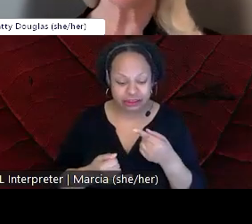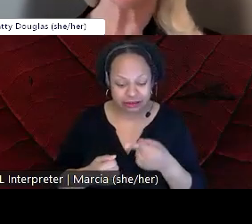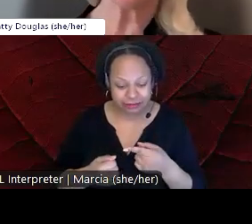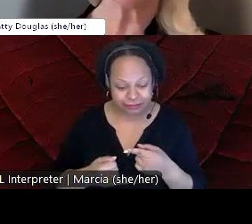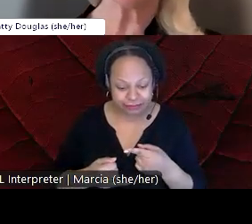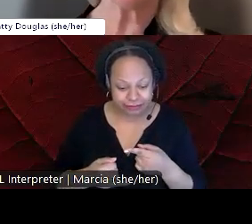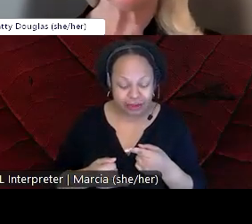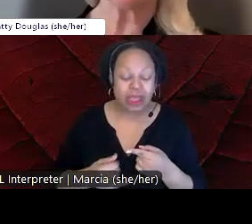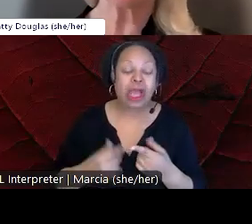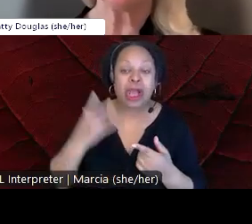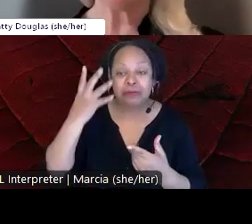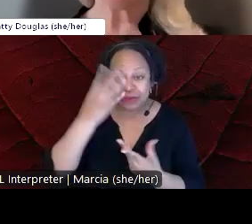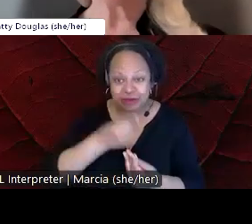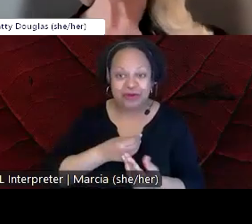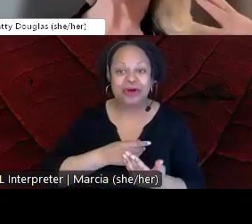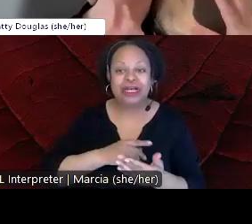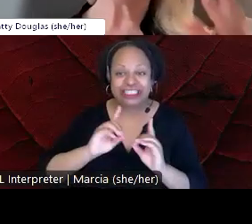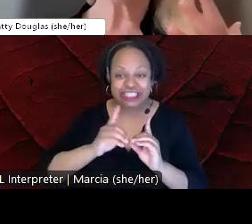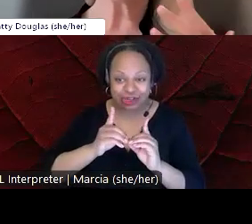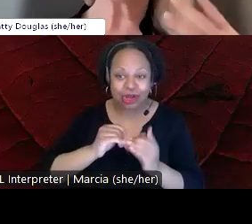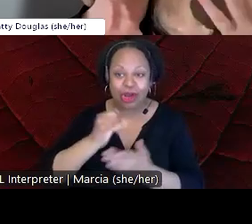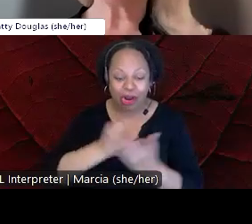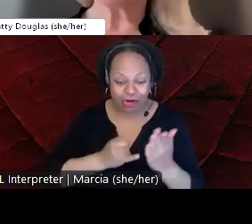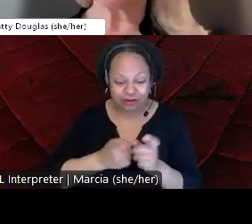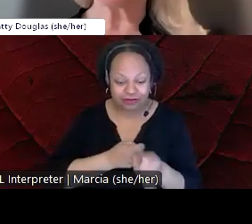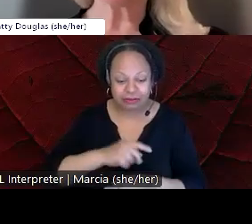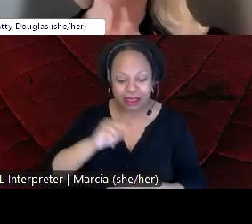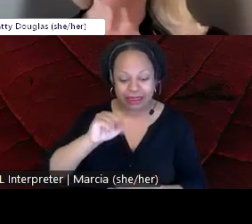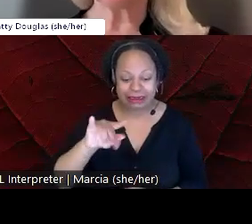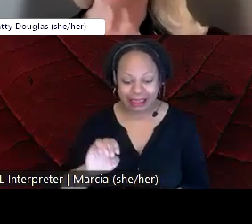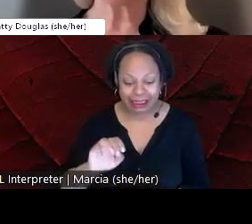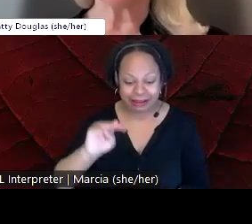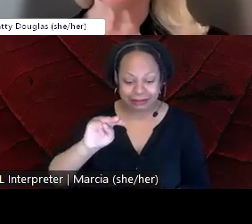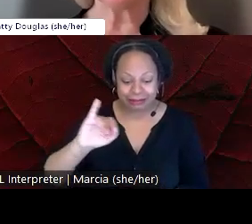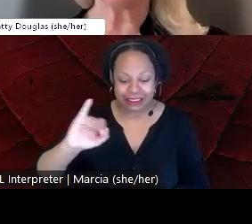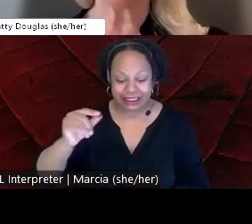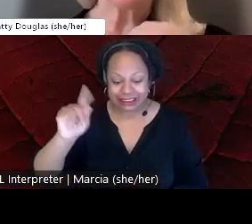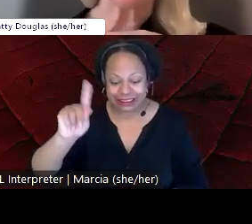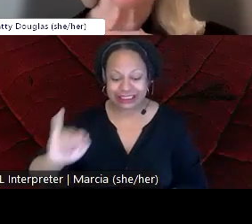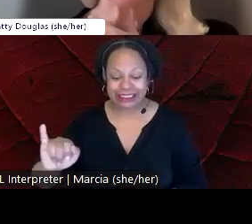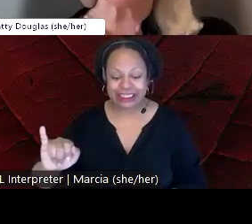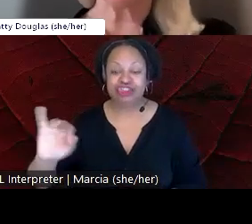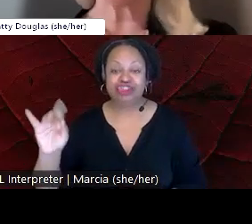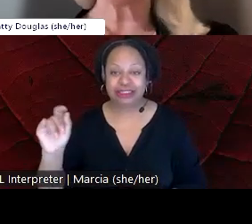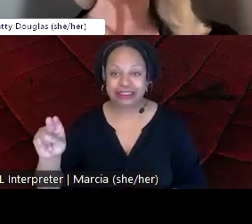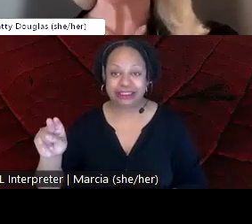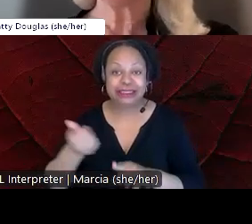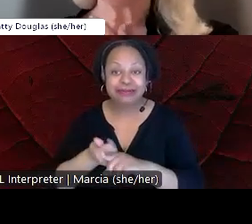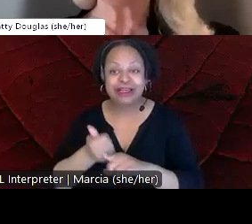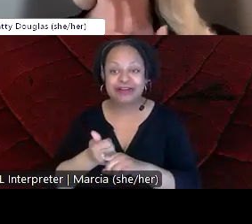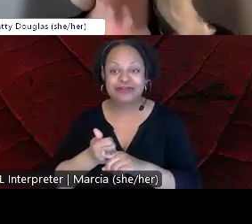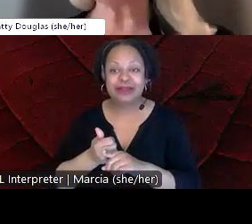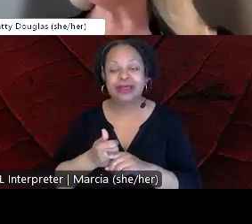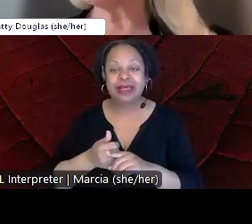Mel Casey Johnston lors un de nos événements. C'est